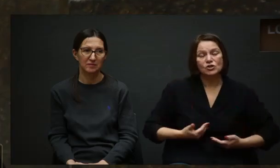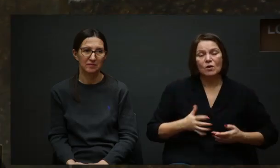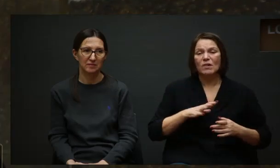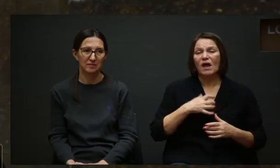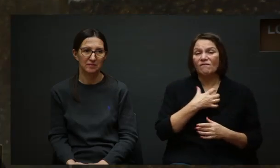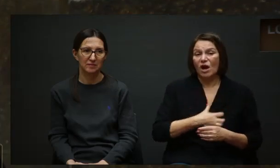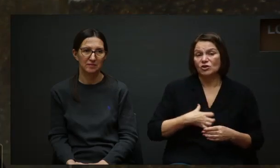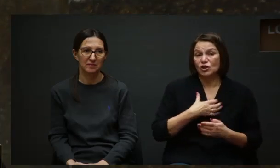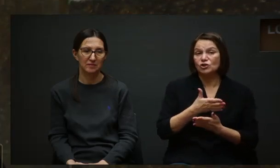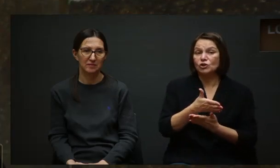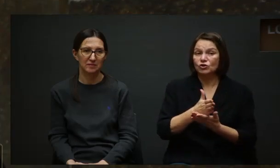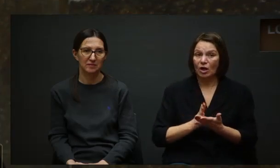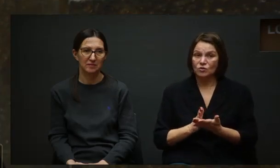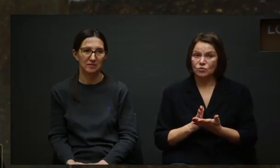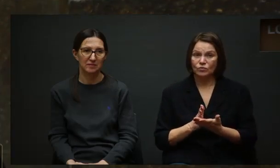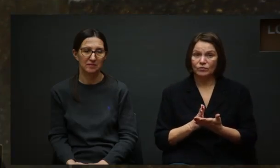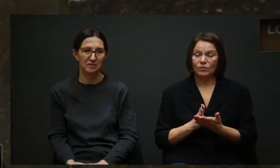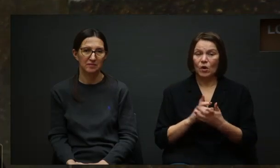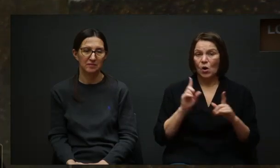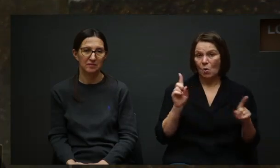частью